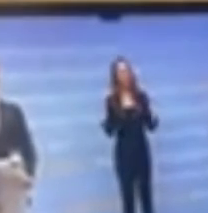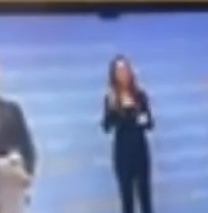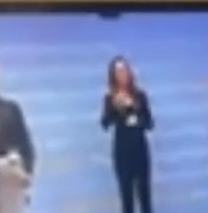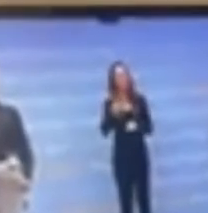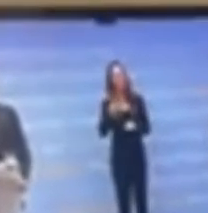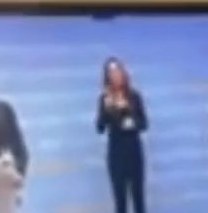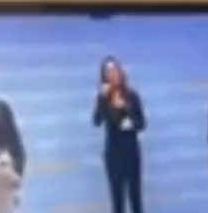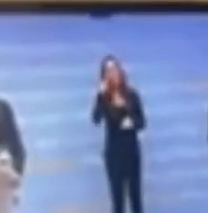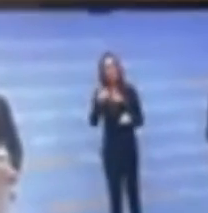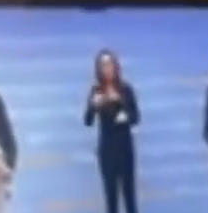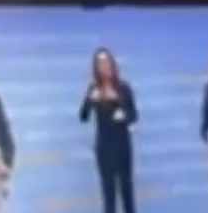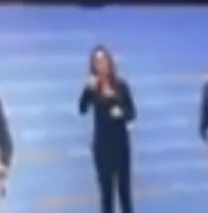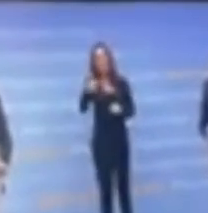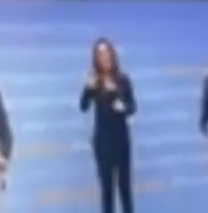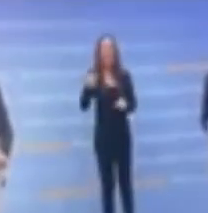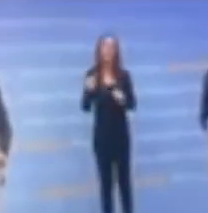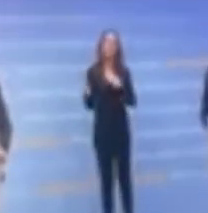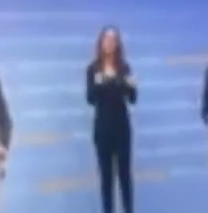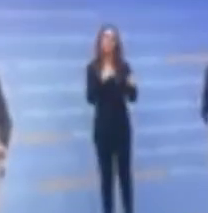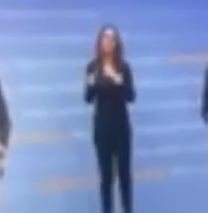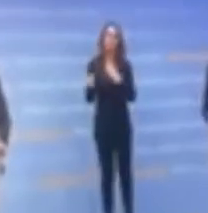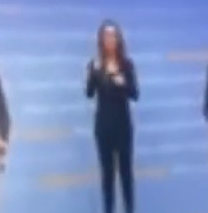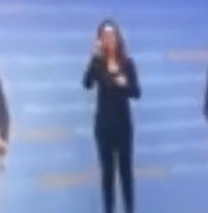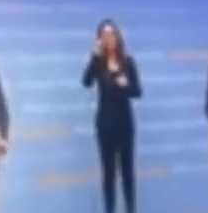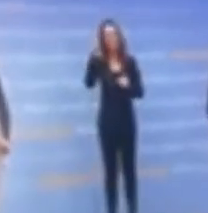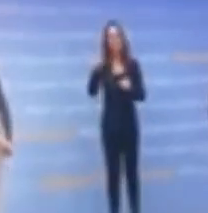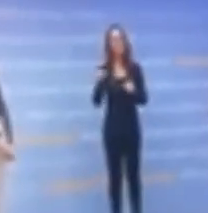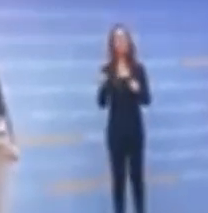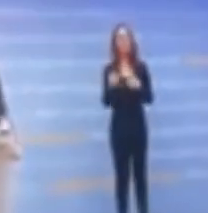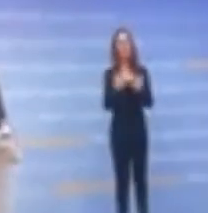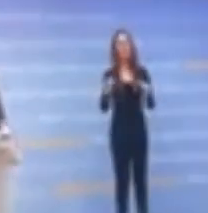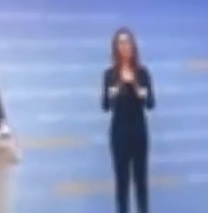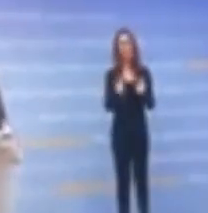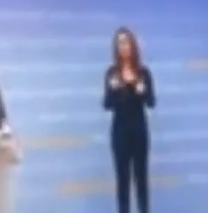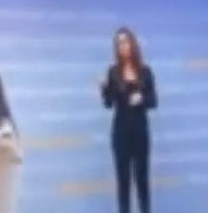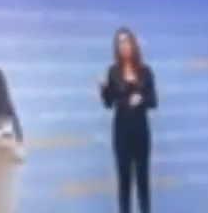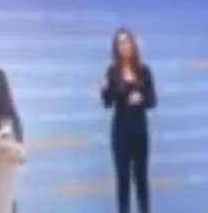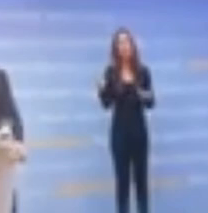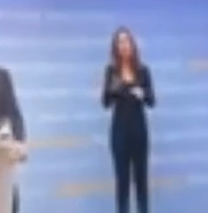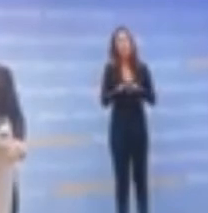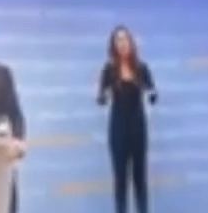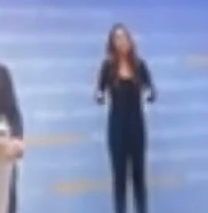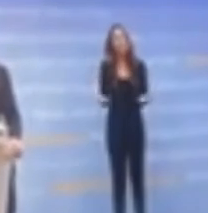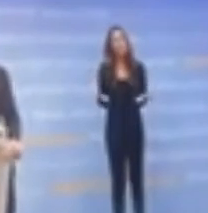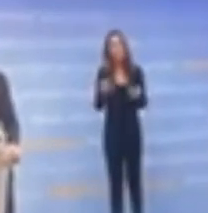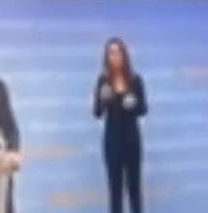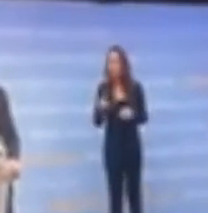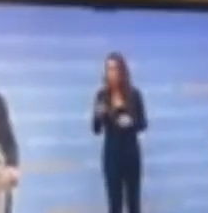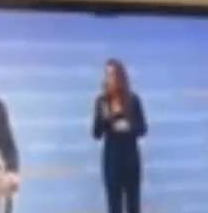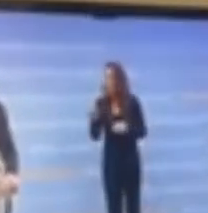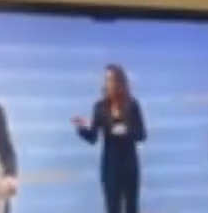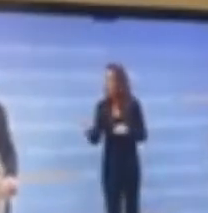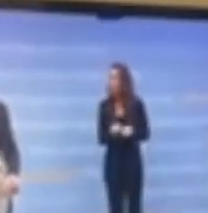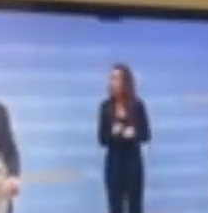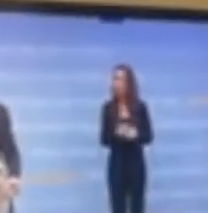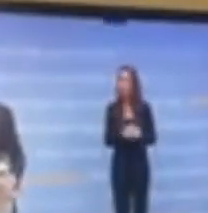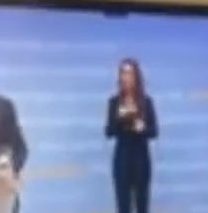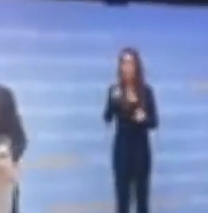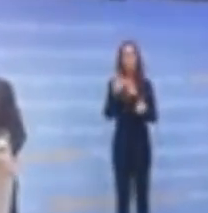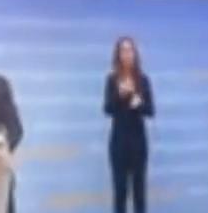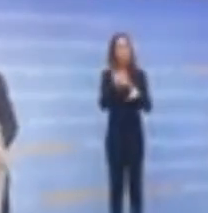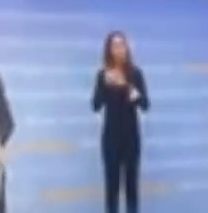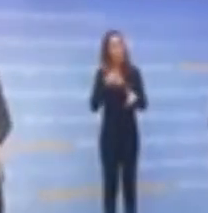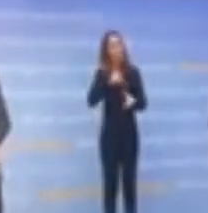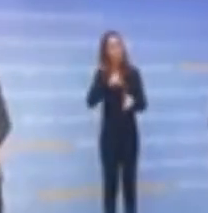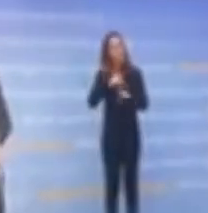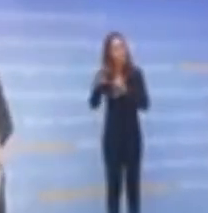debat wanneer die echt in zou gaan. Dat is de democratie. Dingen. Dat is een grote maatregel. Ja, maar niet moeilijk zijn. Ja. Nou, voor hen gingen maatregelen gewoon in. Dat is toch logica,